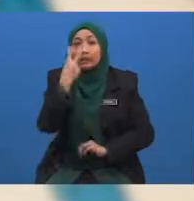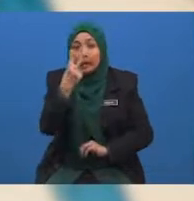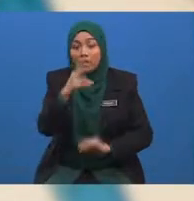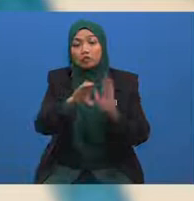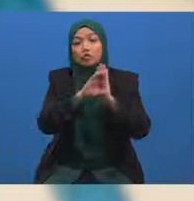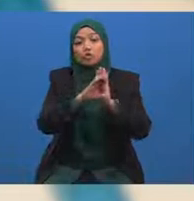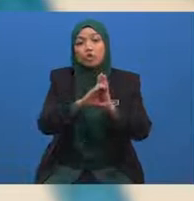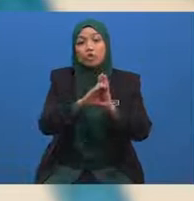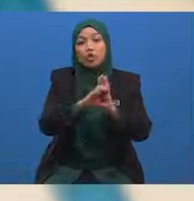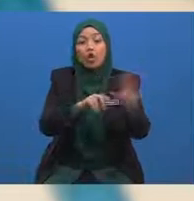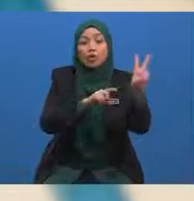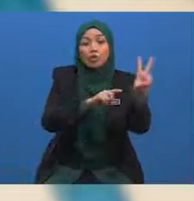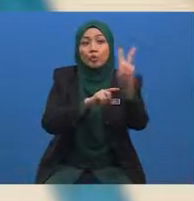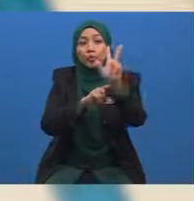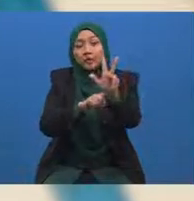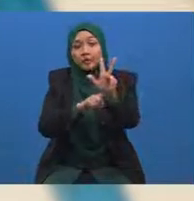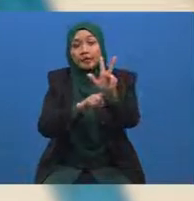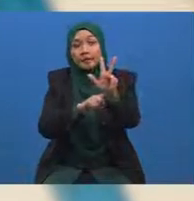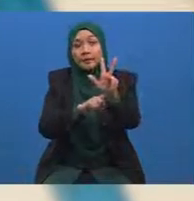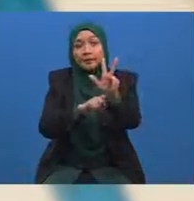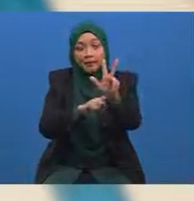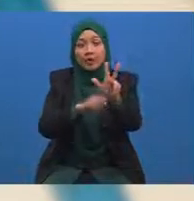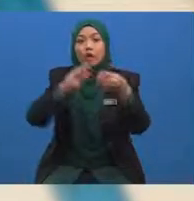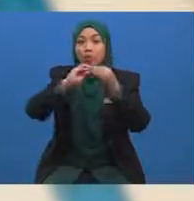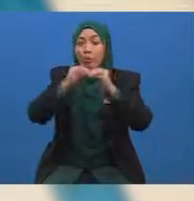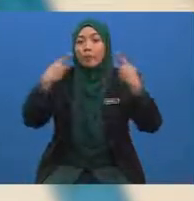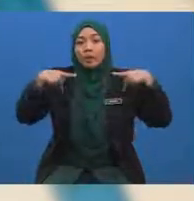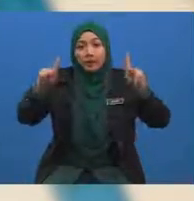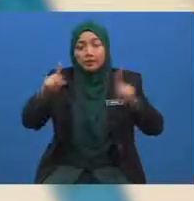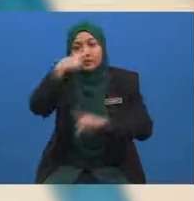23 merupakan nombor perdana kerana